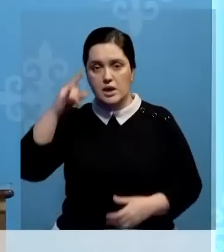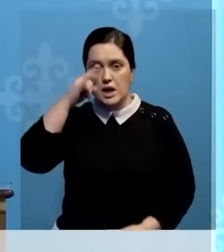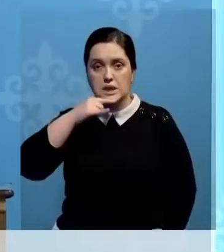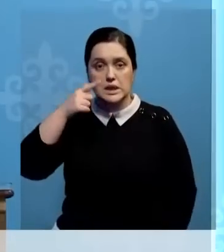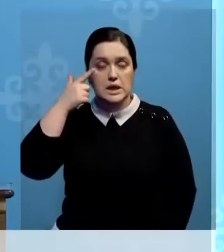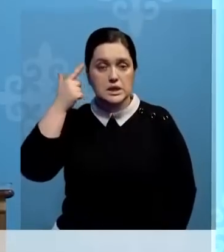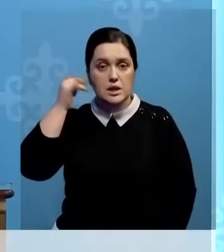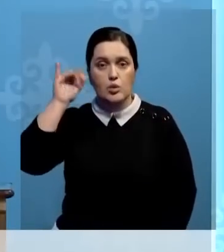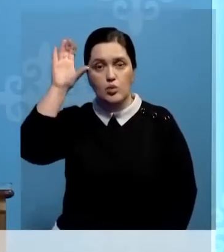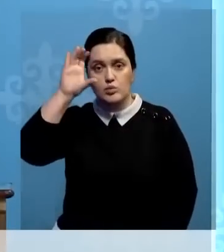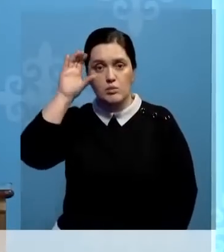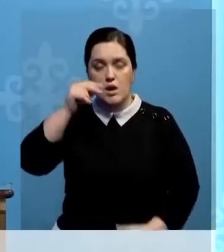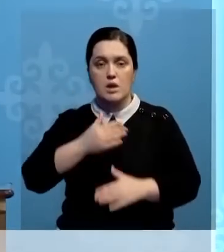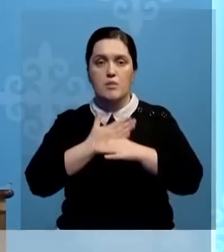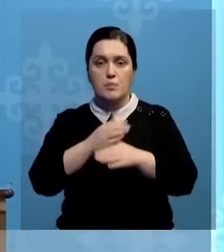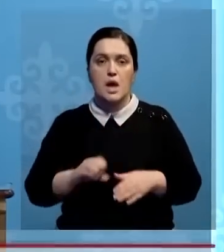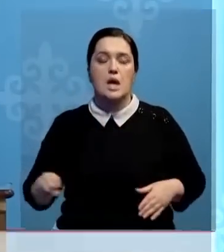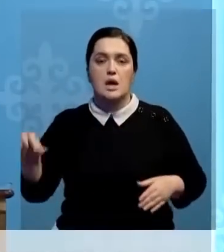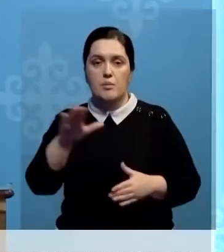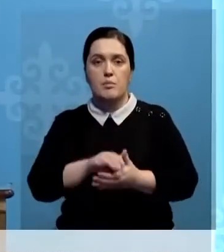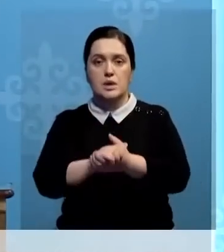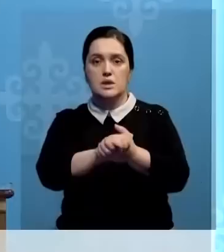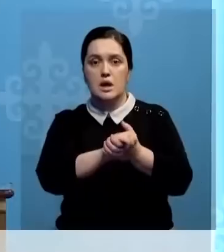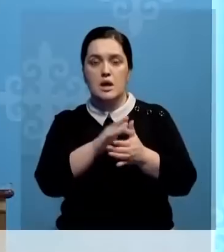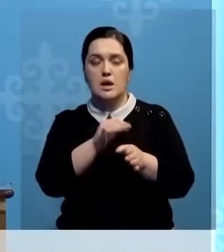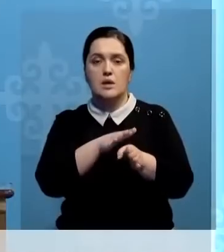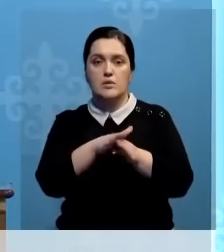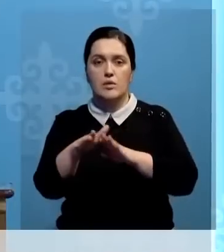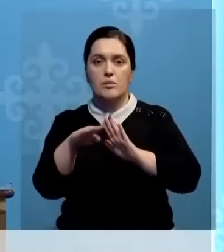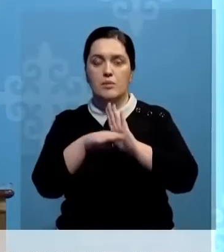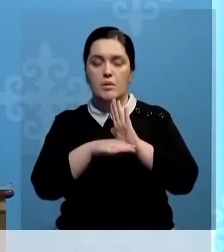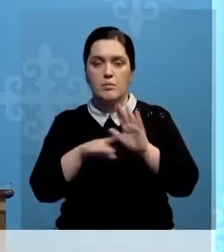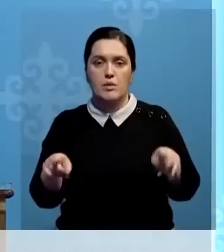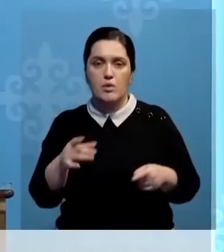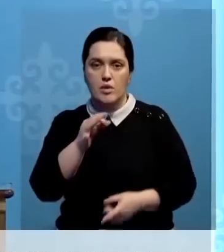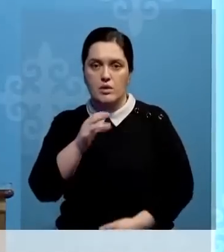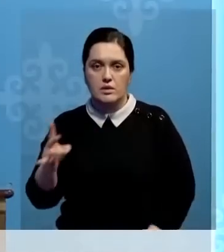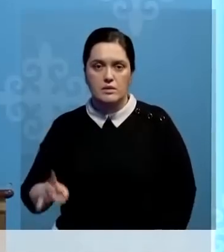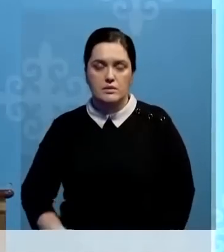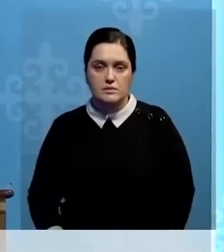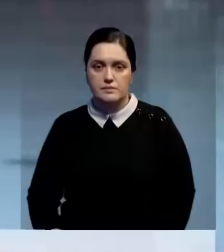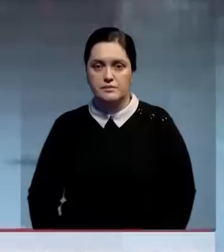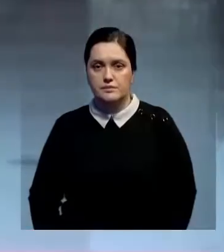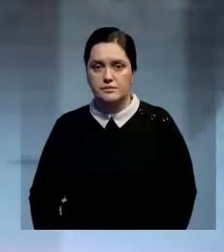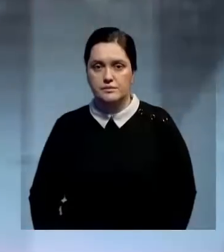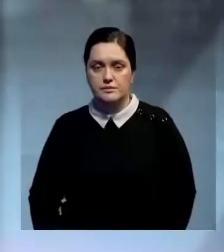Узбекистане, финансируемой Европейским Союзом и реализуемой программой развития ООН.